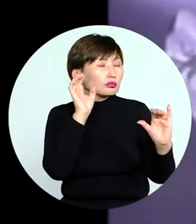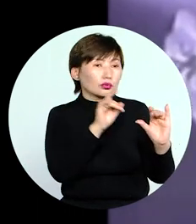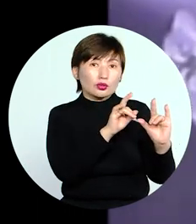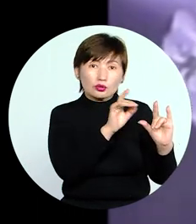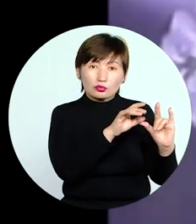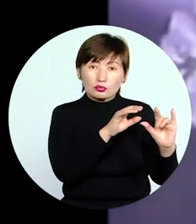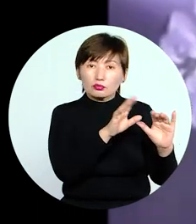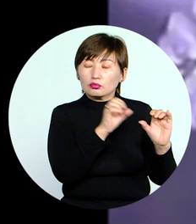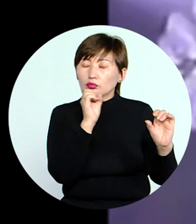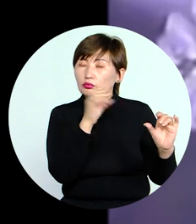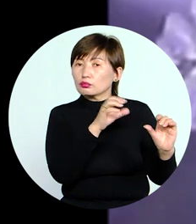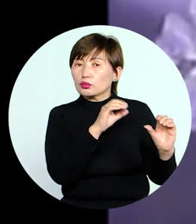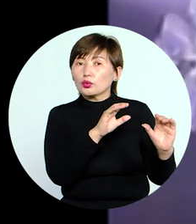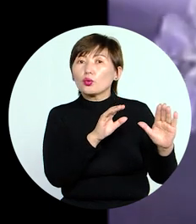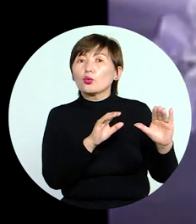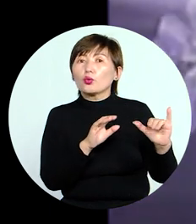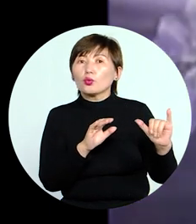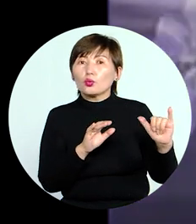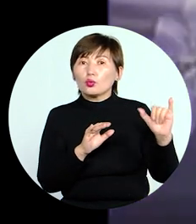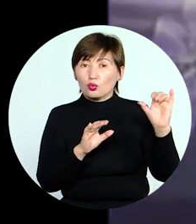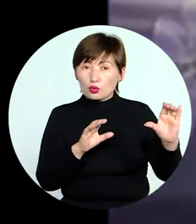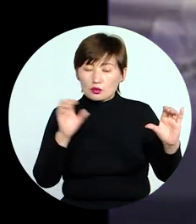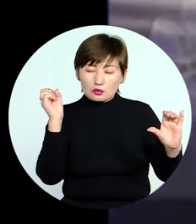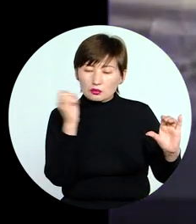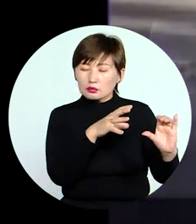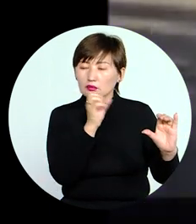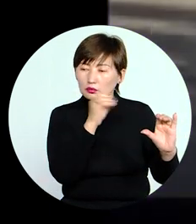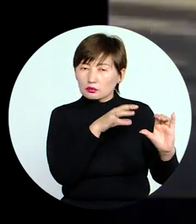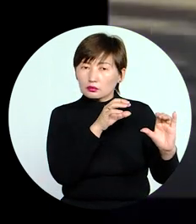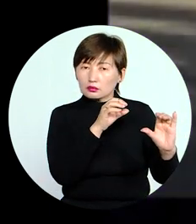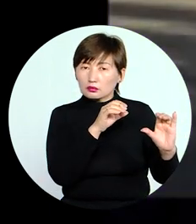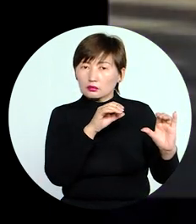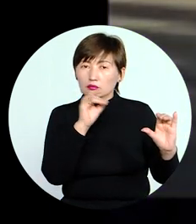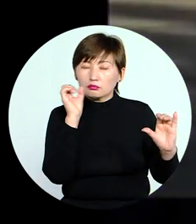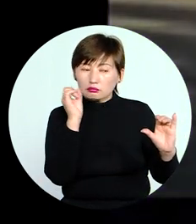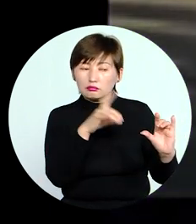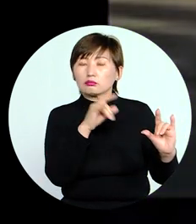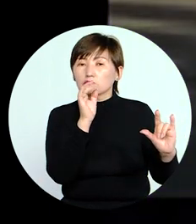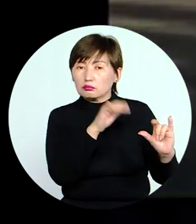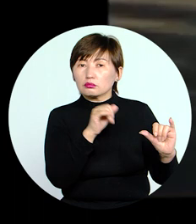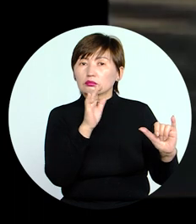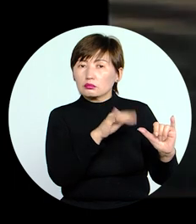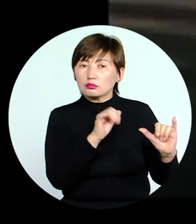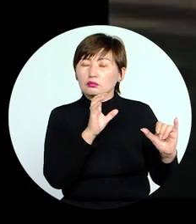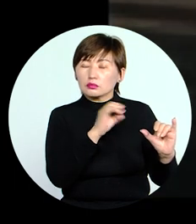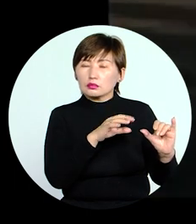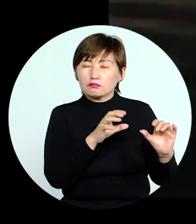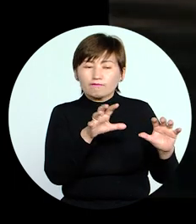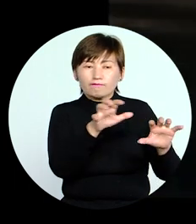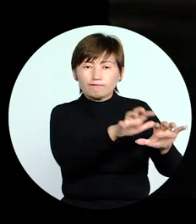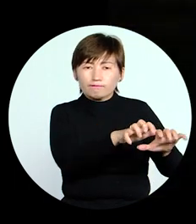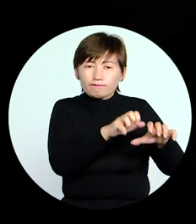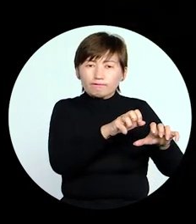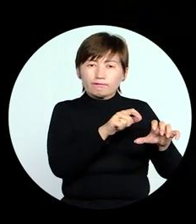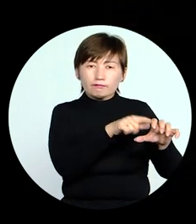хэсгээс сонсч байна. Тэгээ энэ хөгжмийн одоо ихшгийг одоо усан сонсоход ус өөрөө хөлдөх явцтай ямар